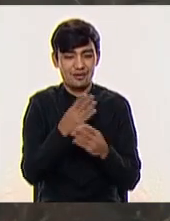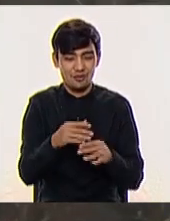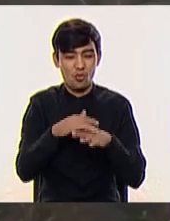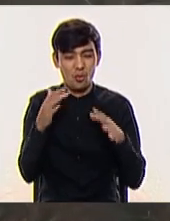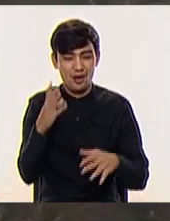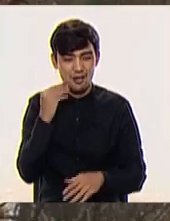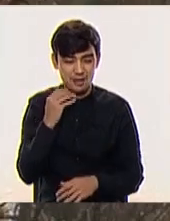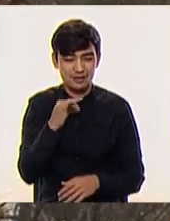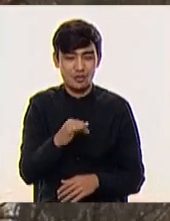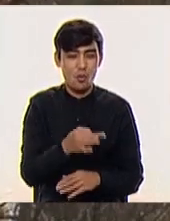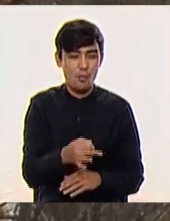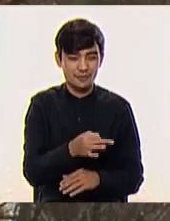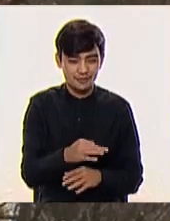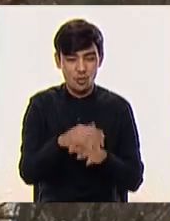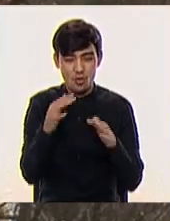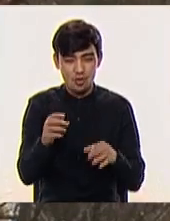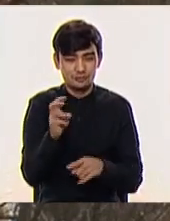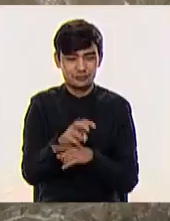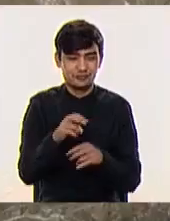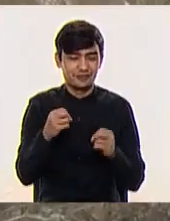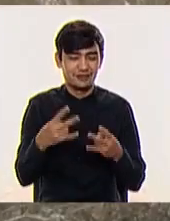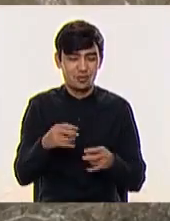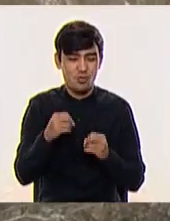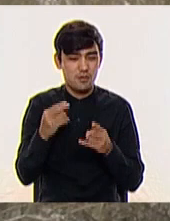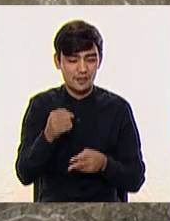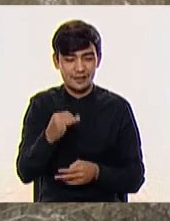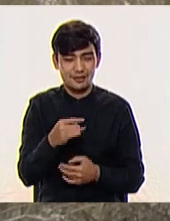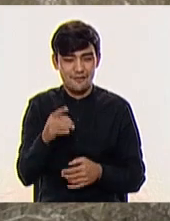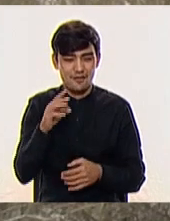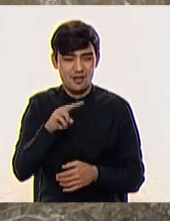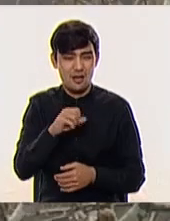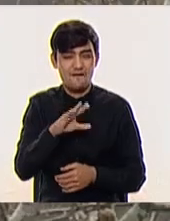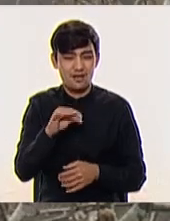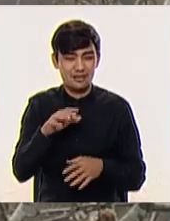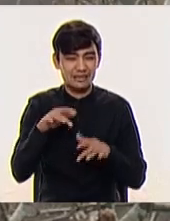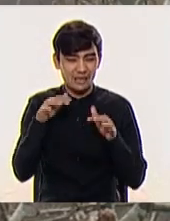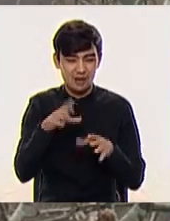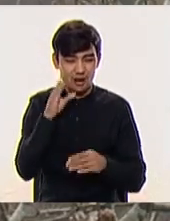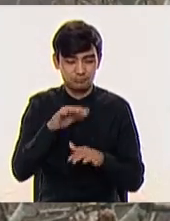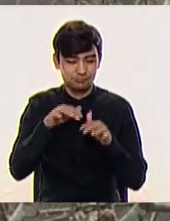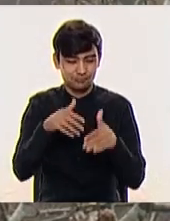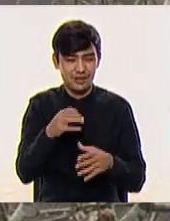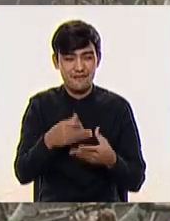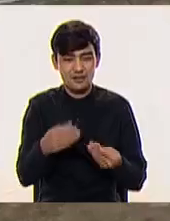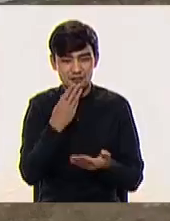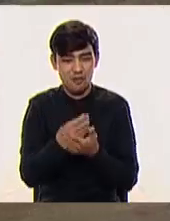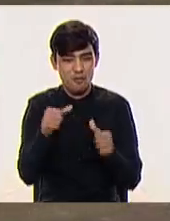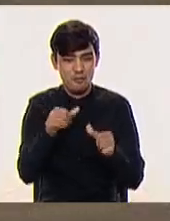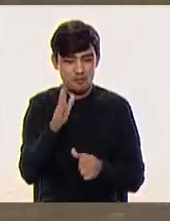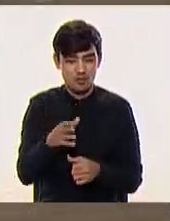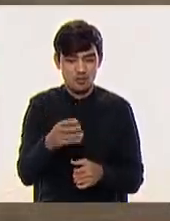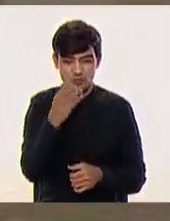в горах Алматы и области тоже небезопасно. Возможен сход лавин. Весна вступит в свои права и принесет